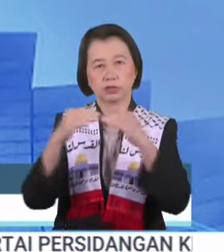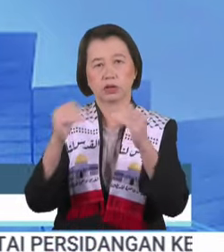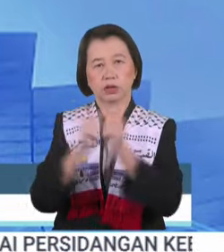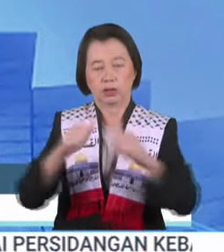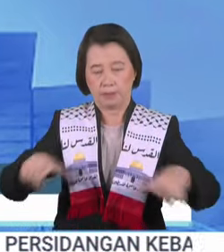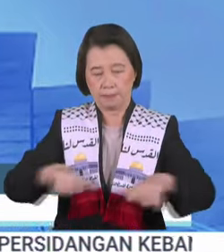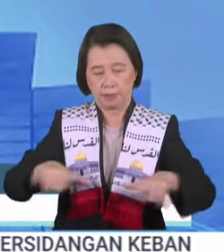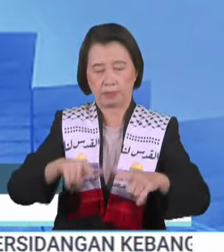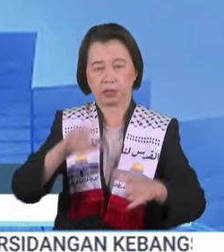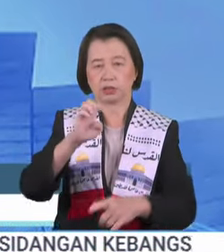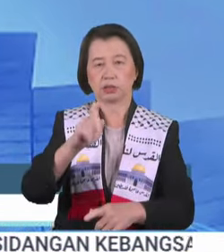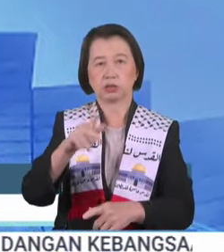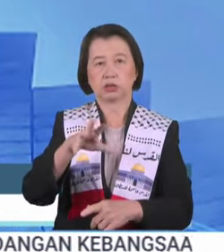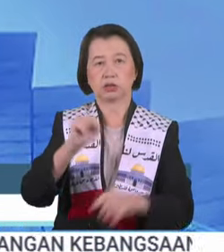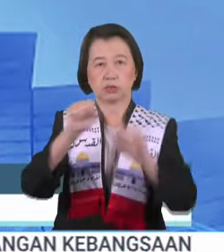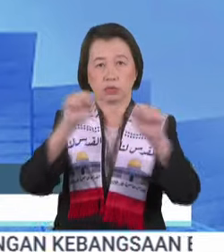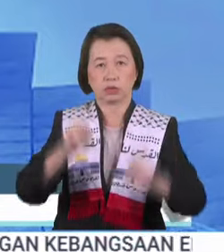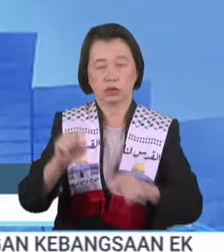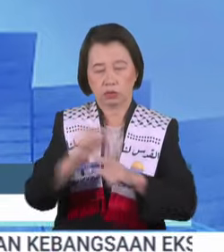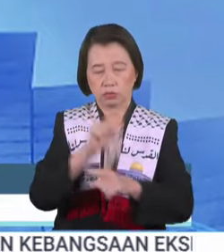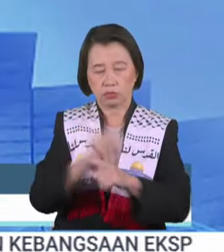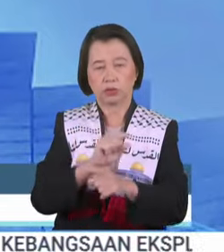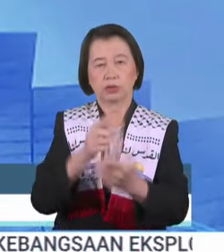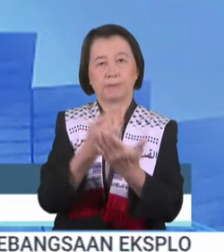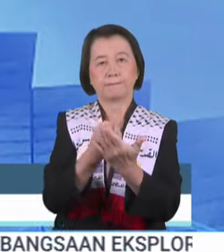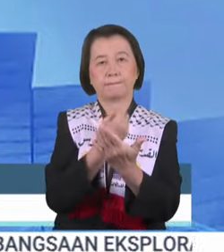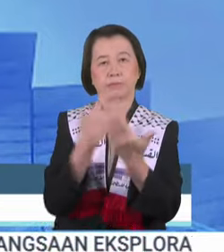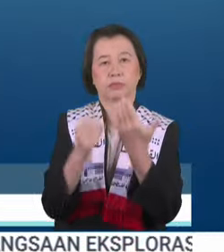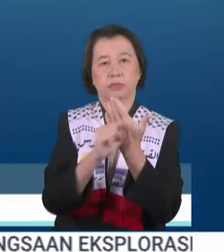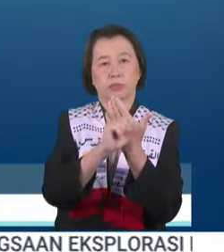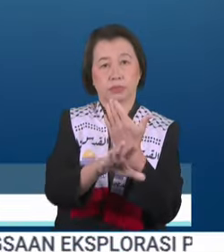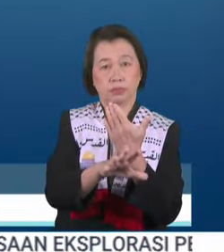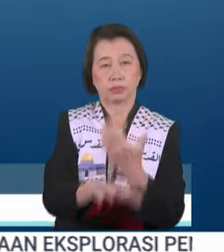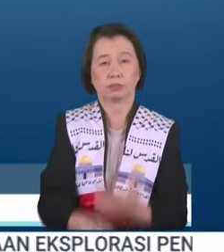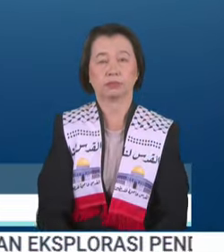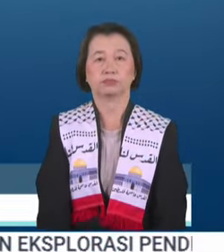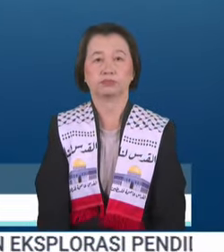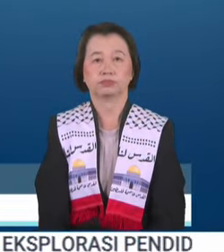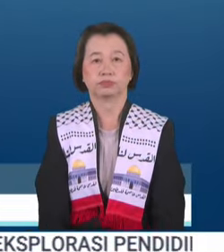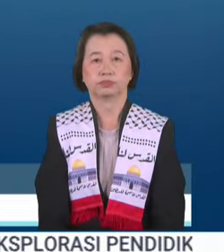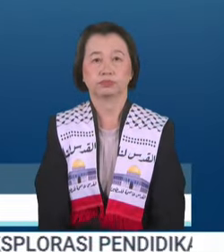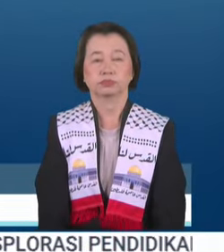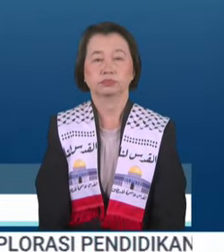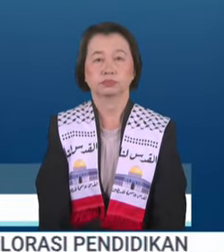dalam pelaksanaan ekosistem penggunaan media sosial.